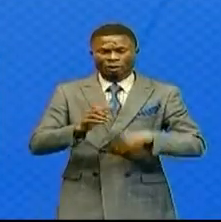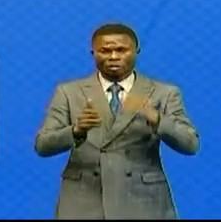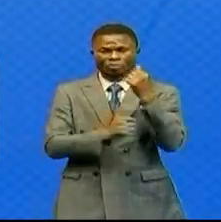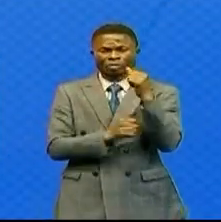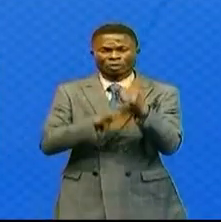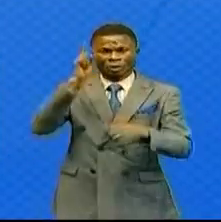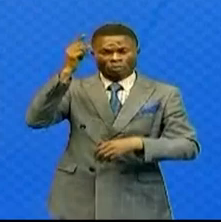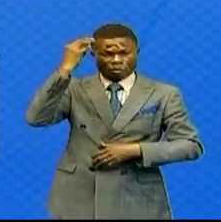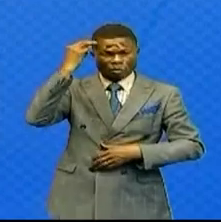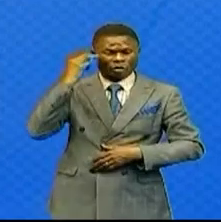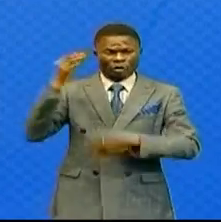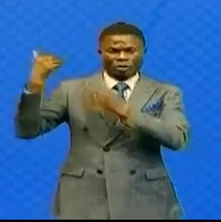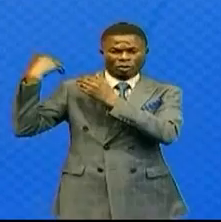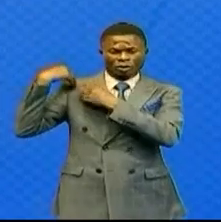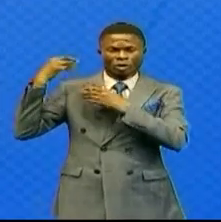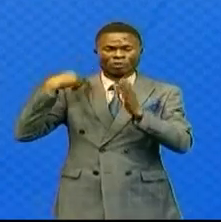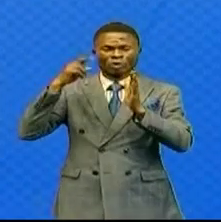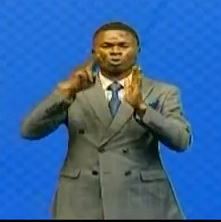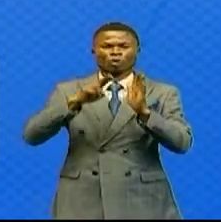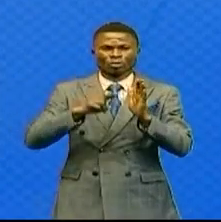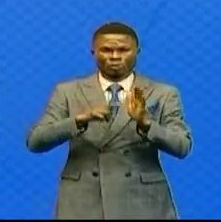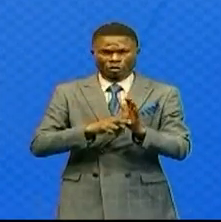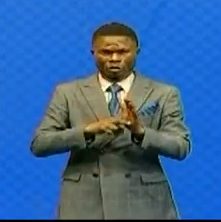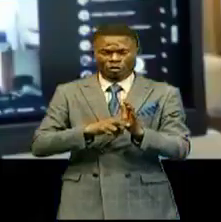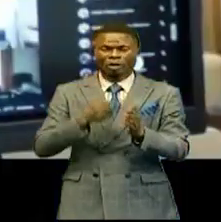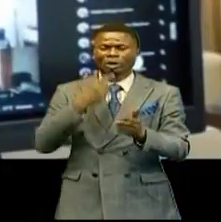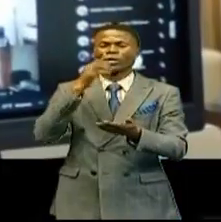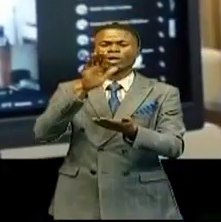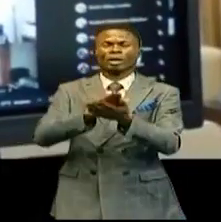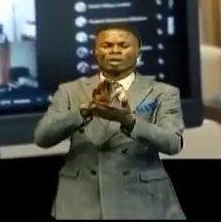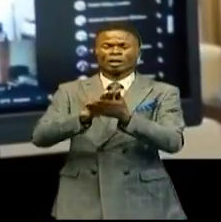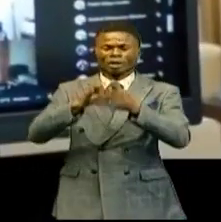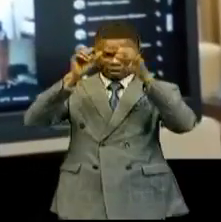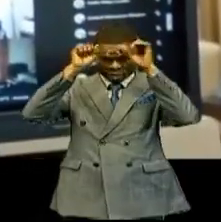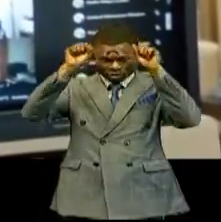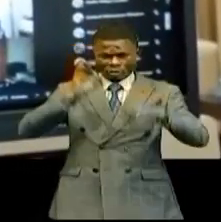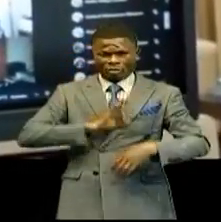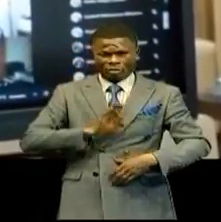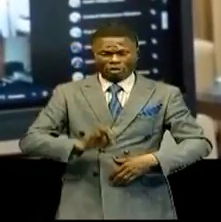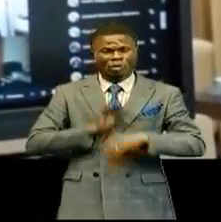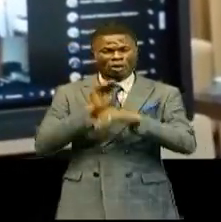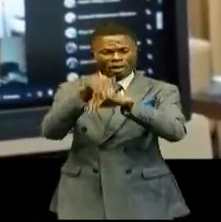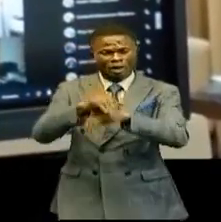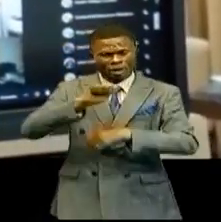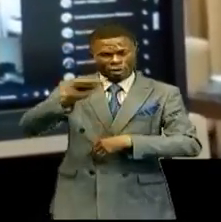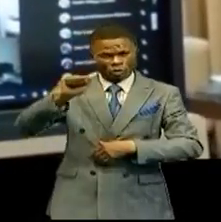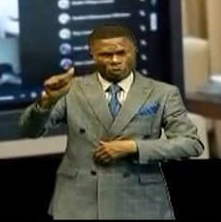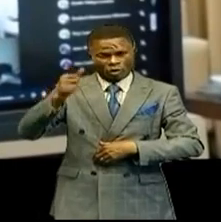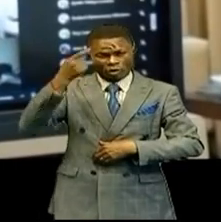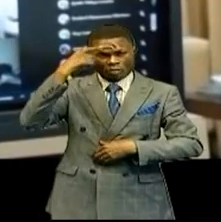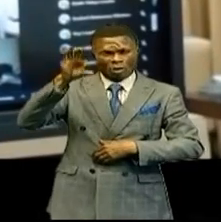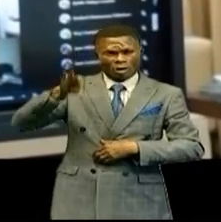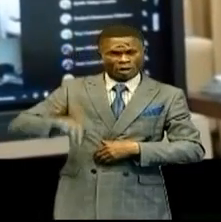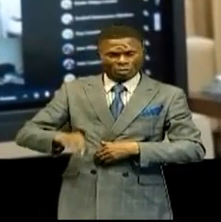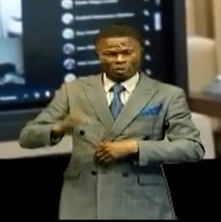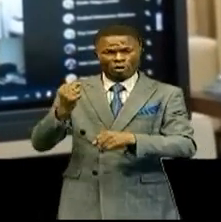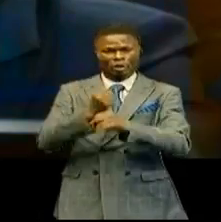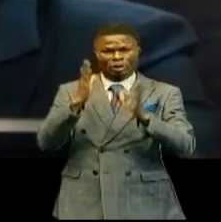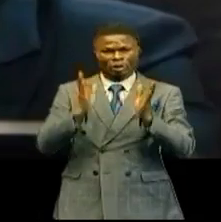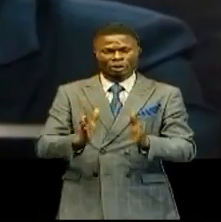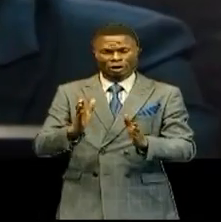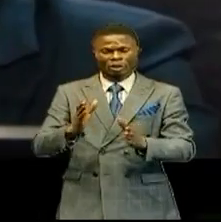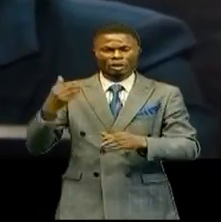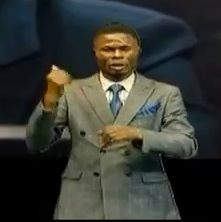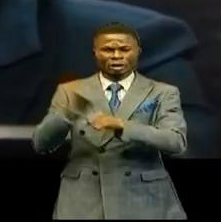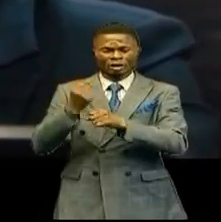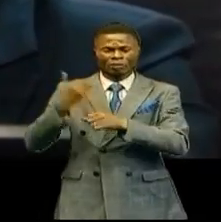Premier ministre, chef du gouvernement, a remercié le président de la République pour son engagement en faveur de fonctionnaires et agents publics